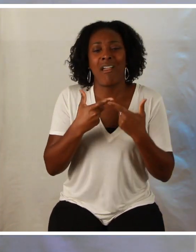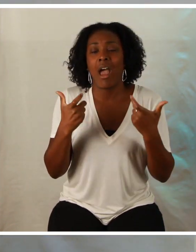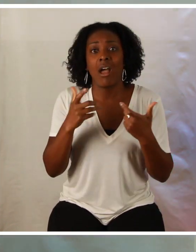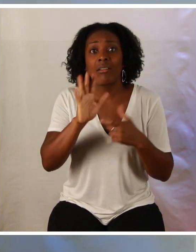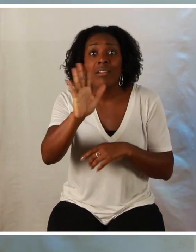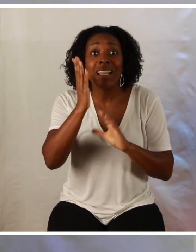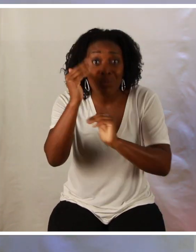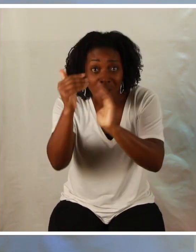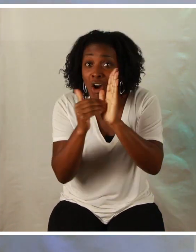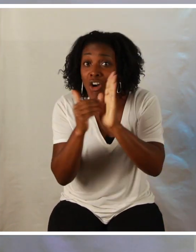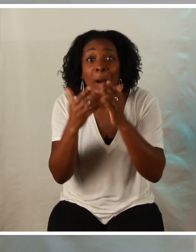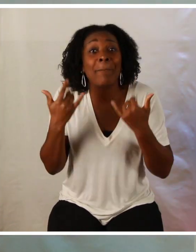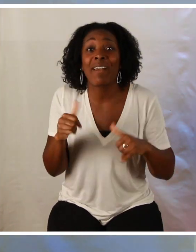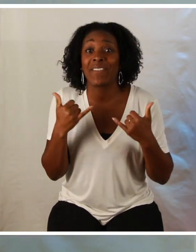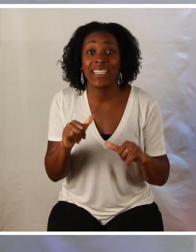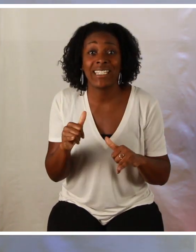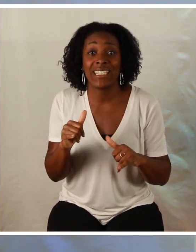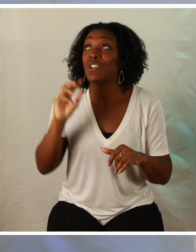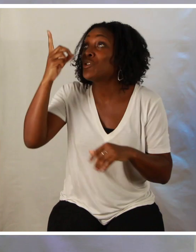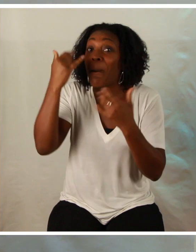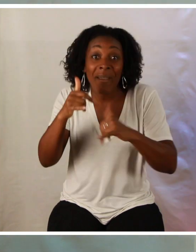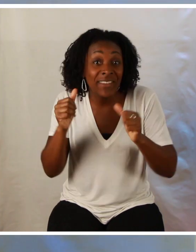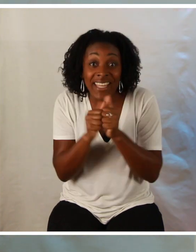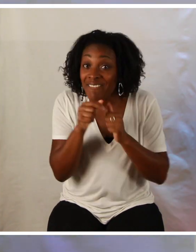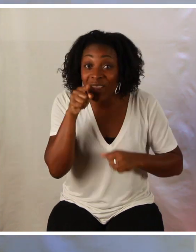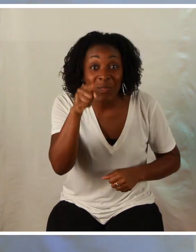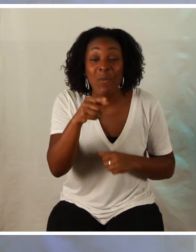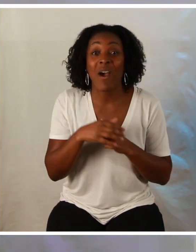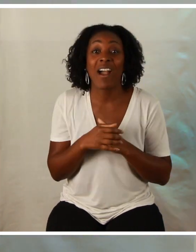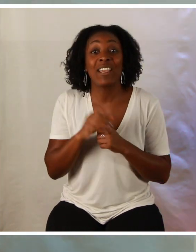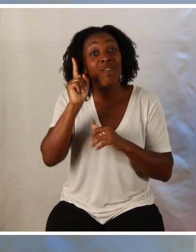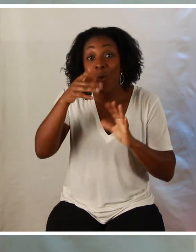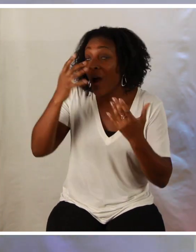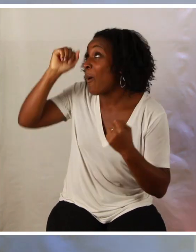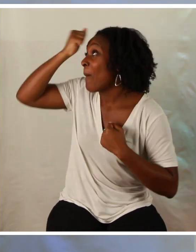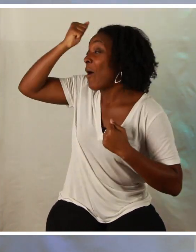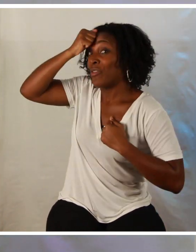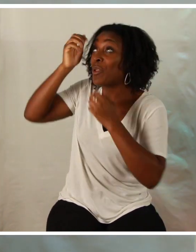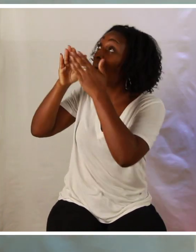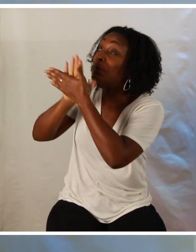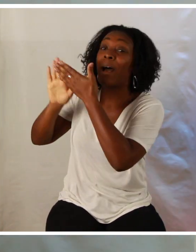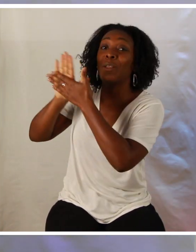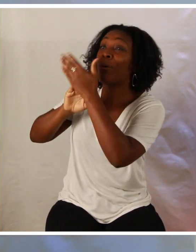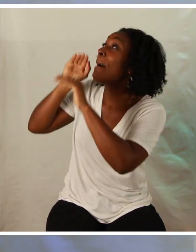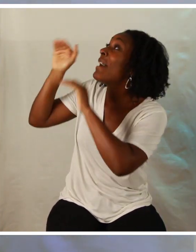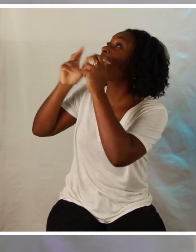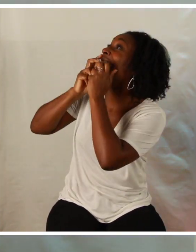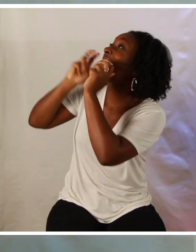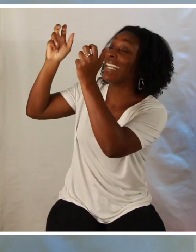il y a encore de l'espoir en Dieu, parce que Dieu n'en a pas terminé si je suis capable de me repentir, capable de crier à